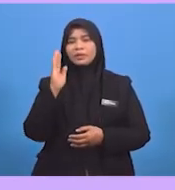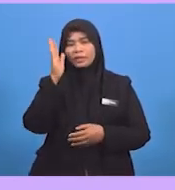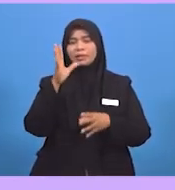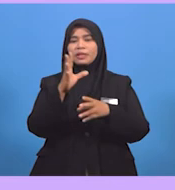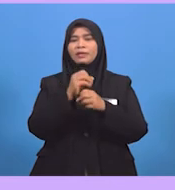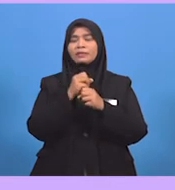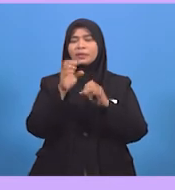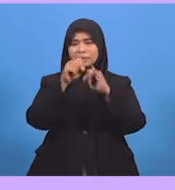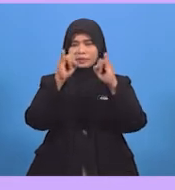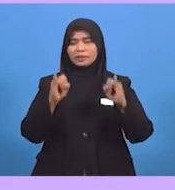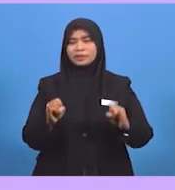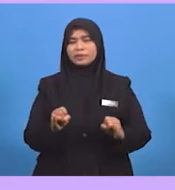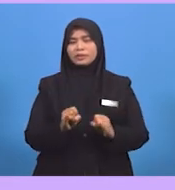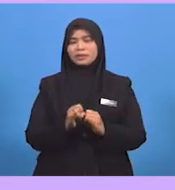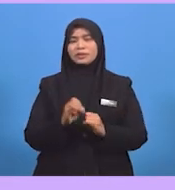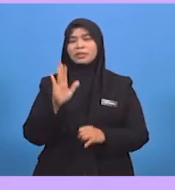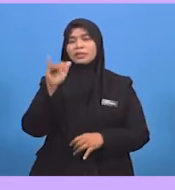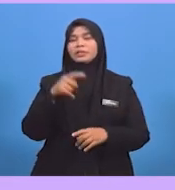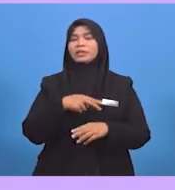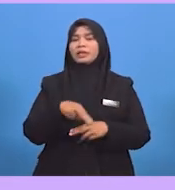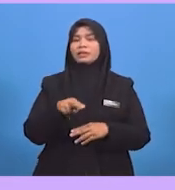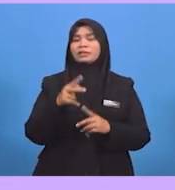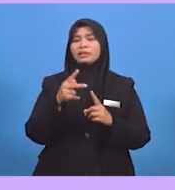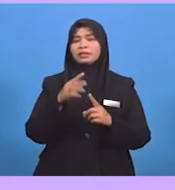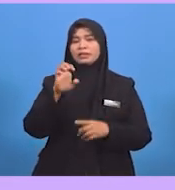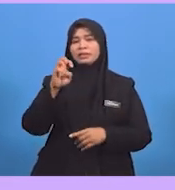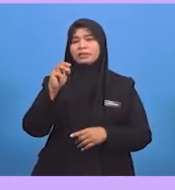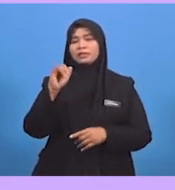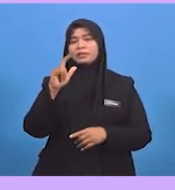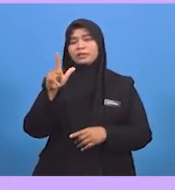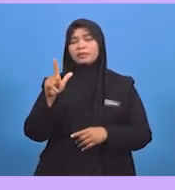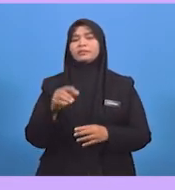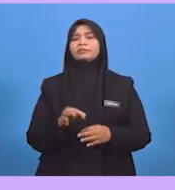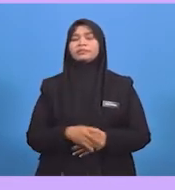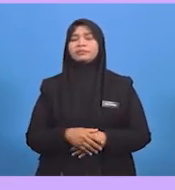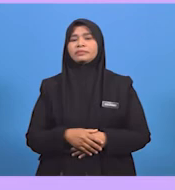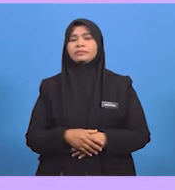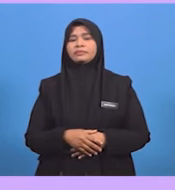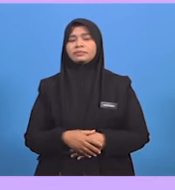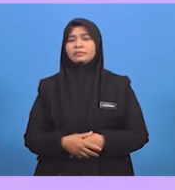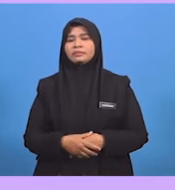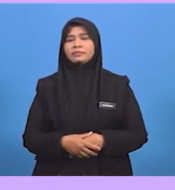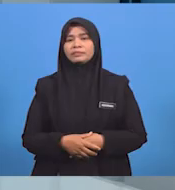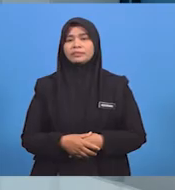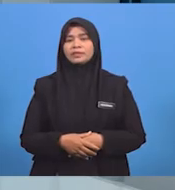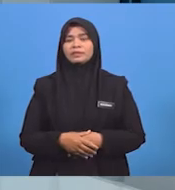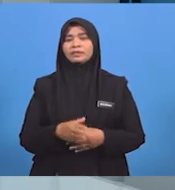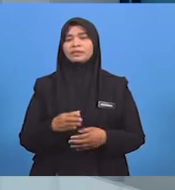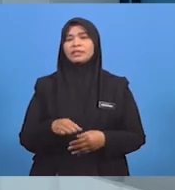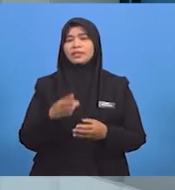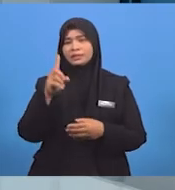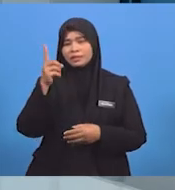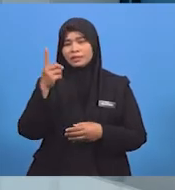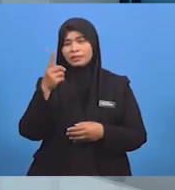dihantar melalui email anda jika anda mencapai 80 markah ke atas. Selamat mencuba. Sekian